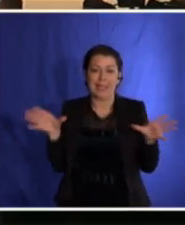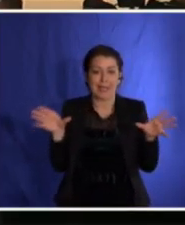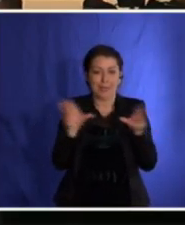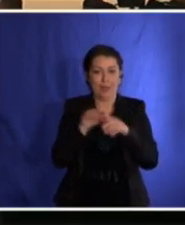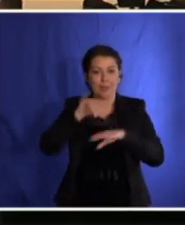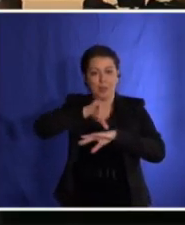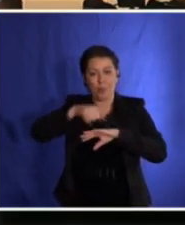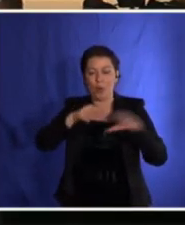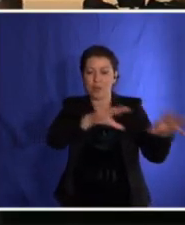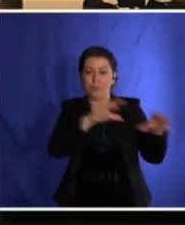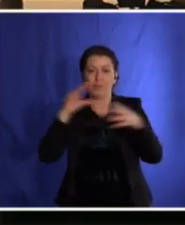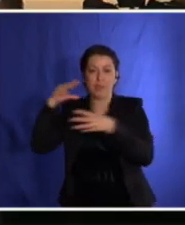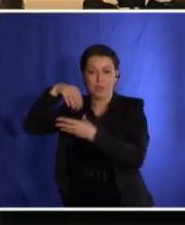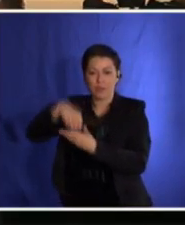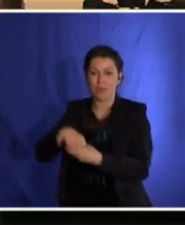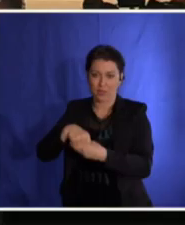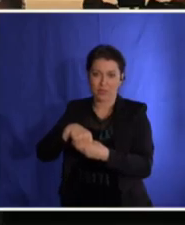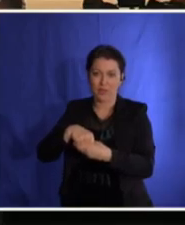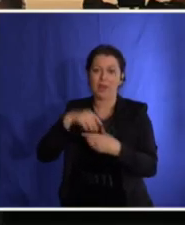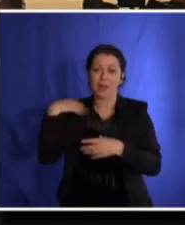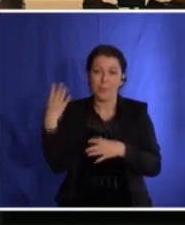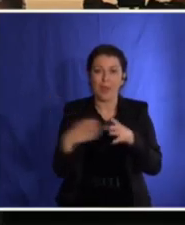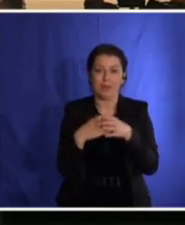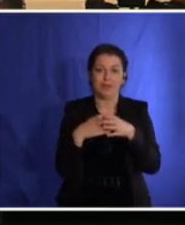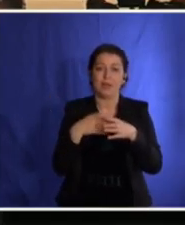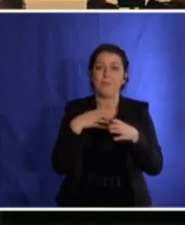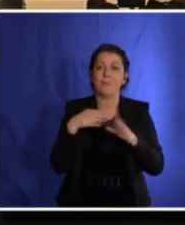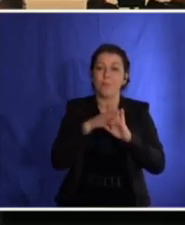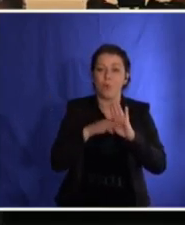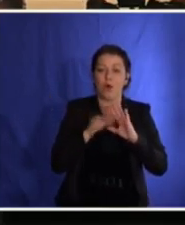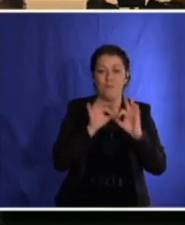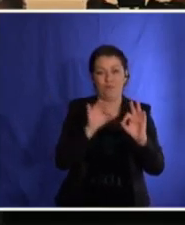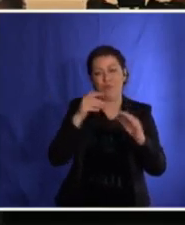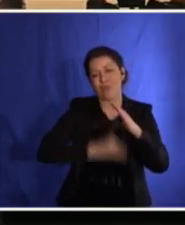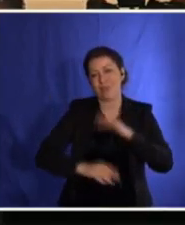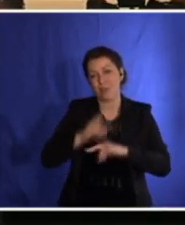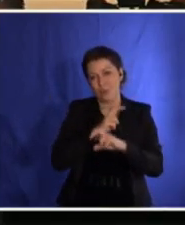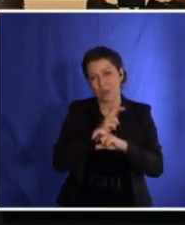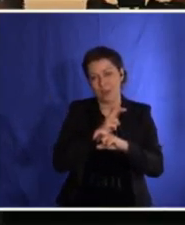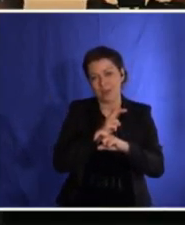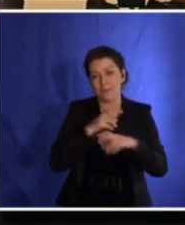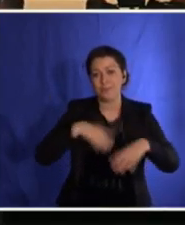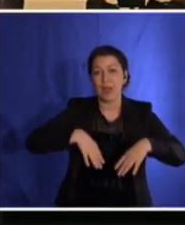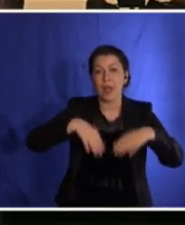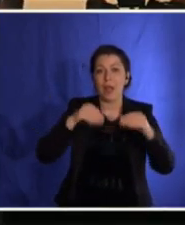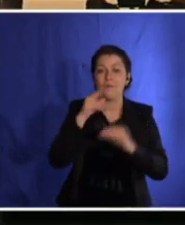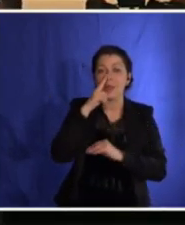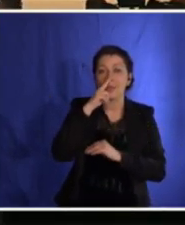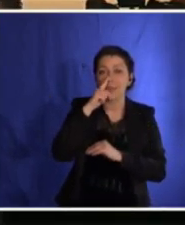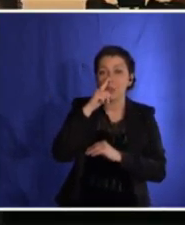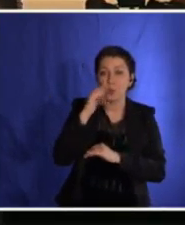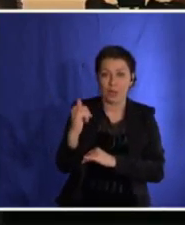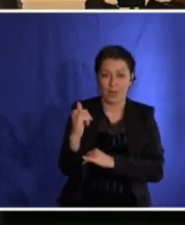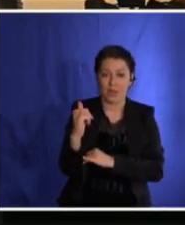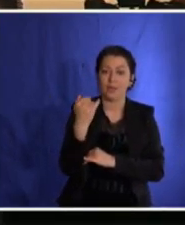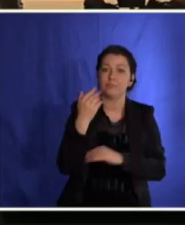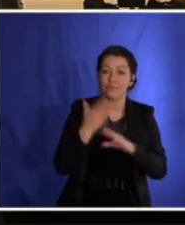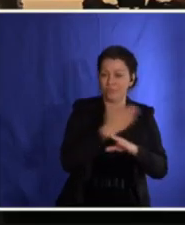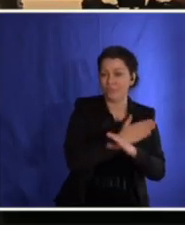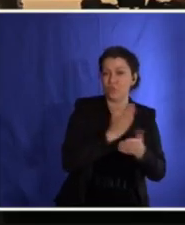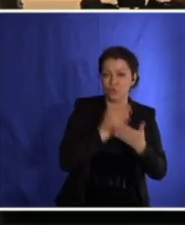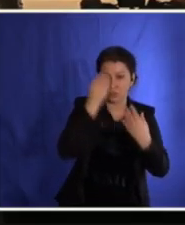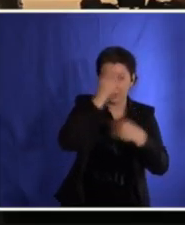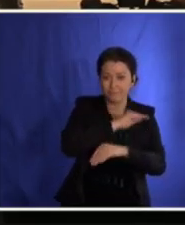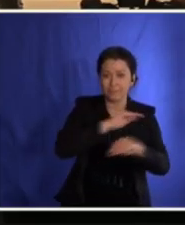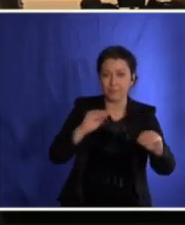unser gemeinsames Programm für Niederösterreich. Und Anfang Juli, sie hat es bereits angekündigt, wird es